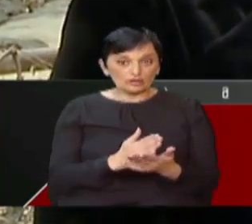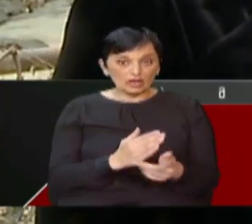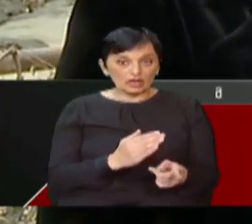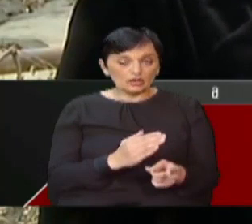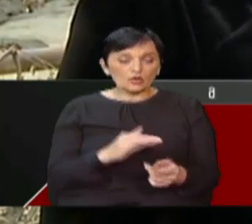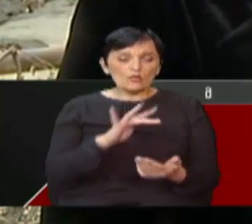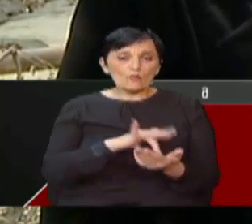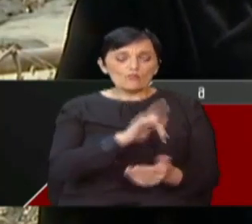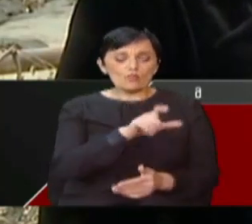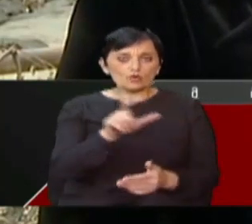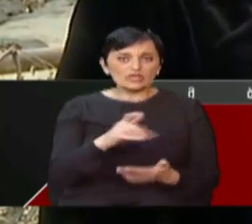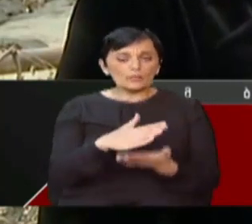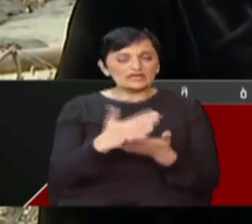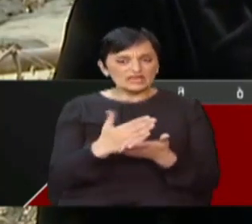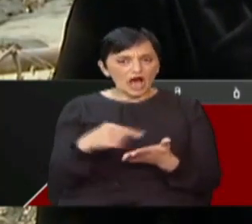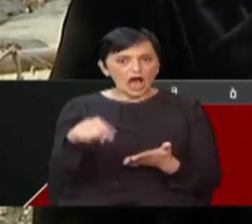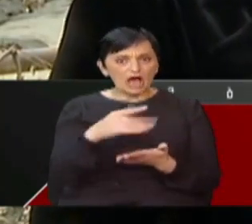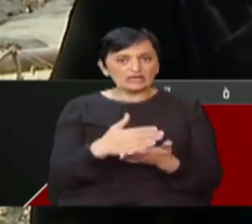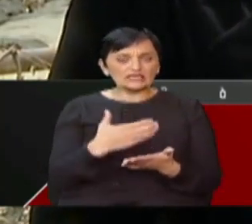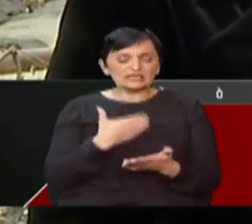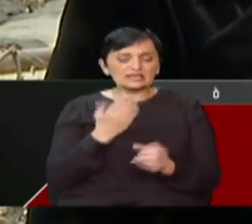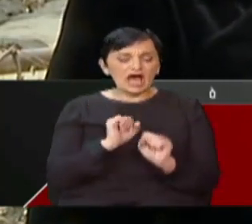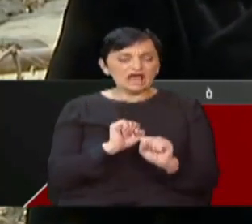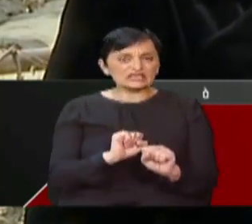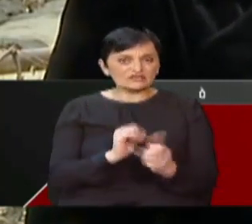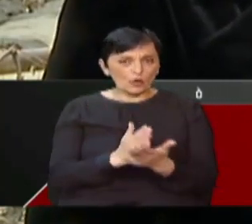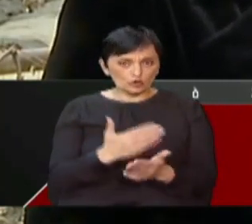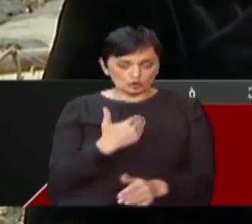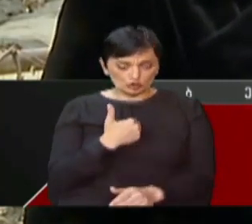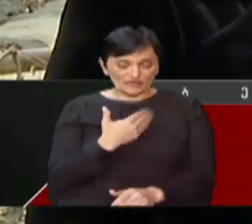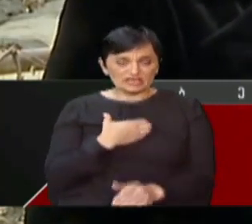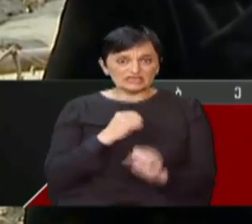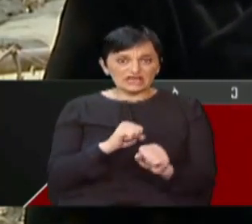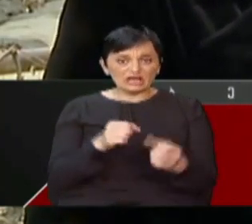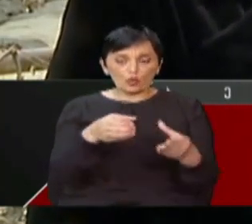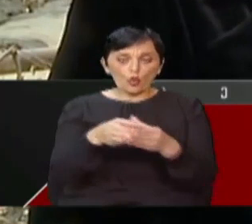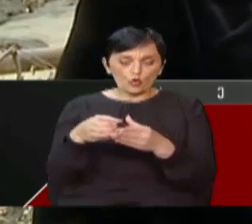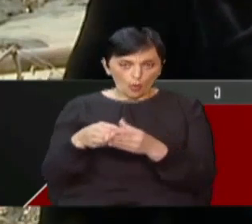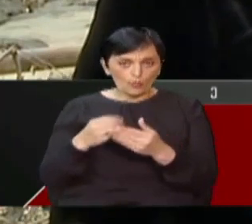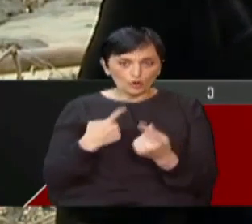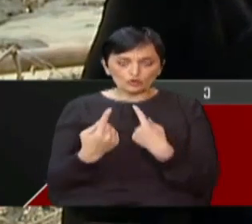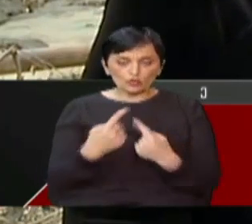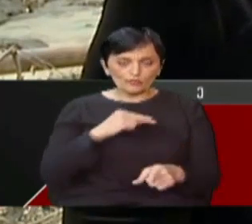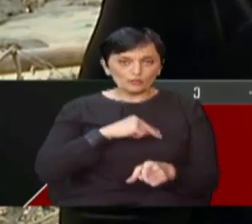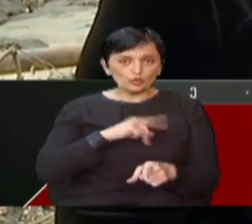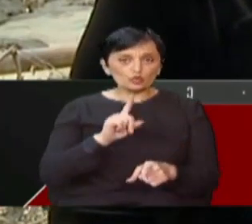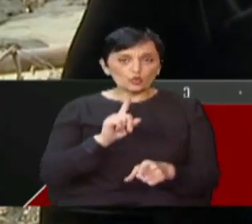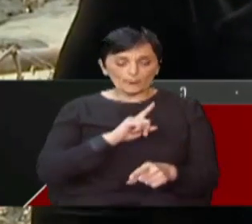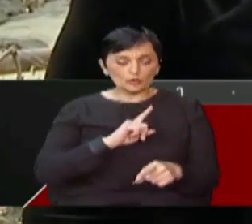არის მოსახლეობის ნაწილი, რომელსაც დაზღვეული აქვს და ჩვენ უკვე სადაზღვეო კომპანიებთანაც ვმუშაობთ, რომ დროულად